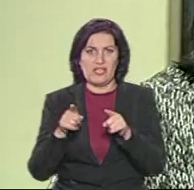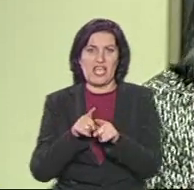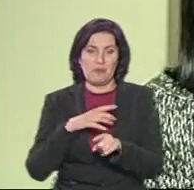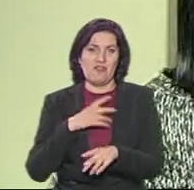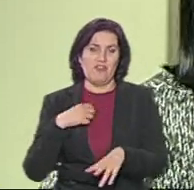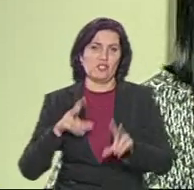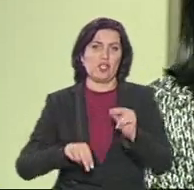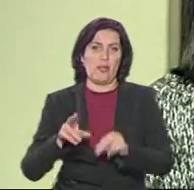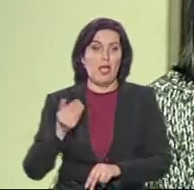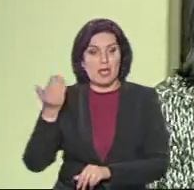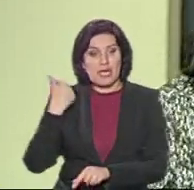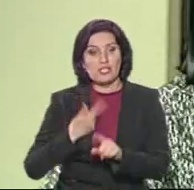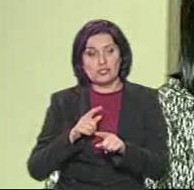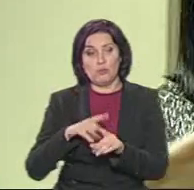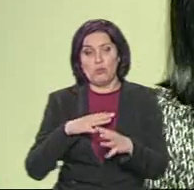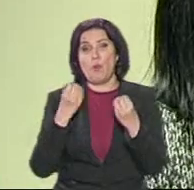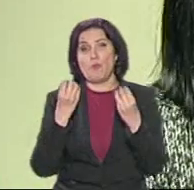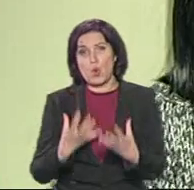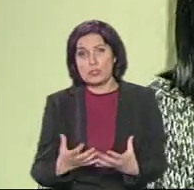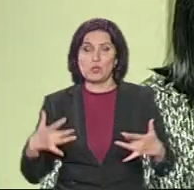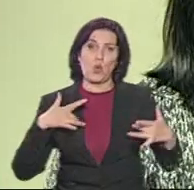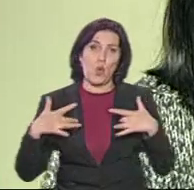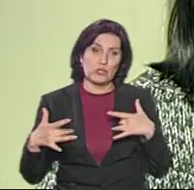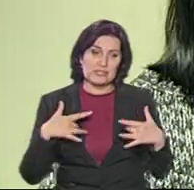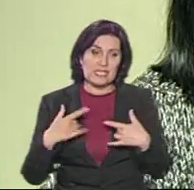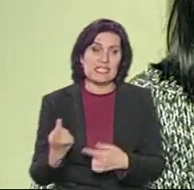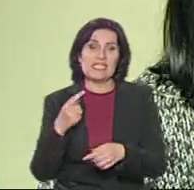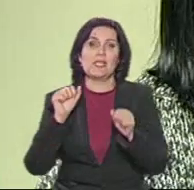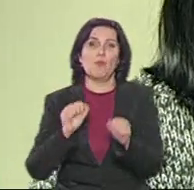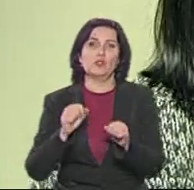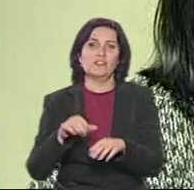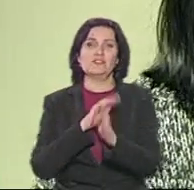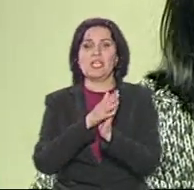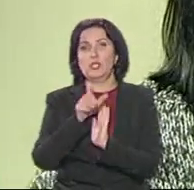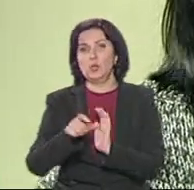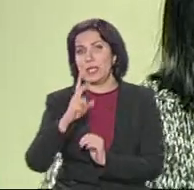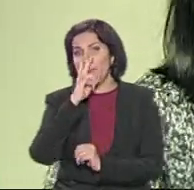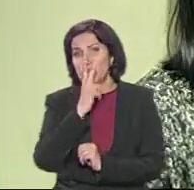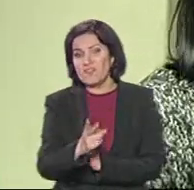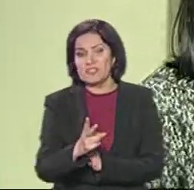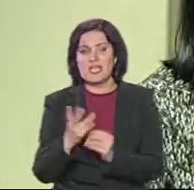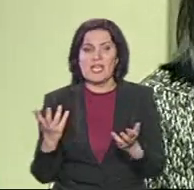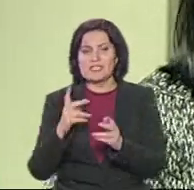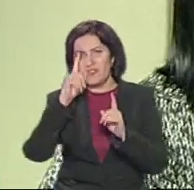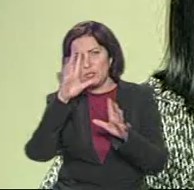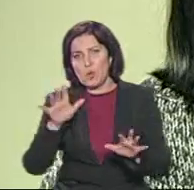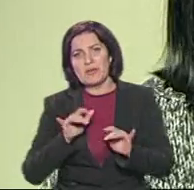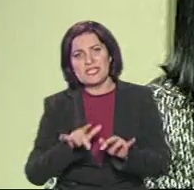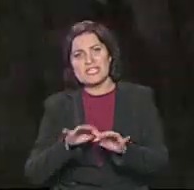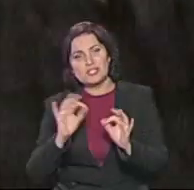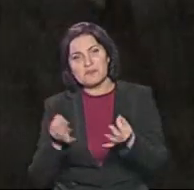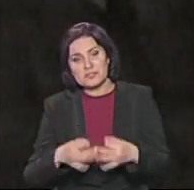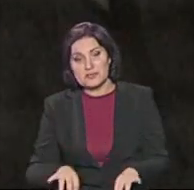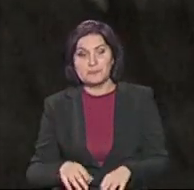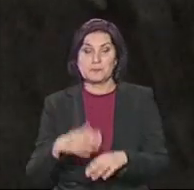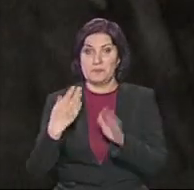вже вважаємо. Раніше це було просто концерт, це була єдина можливість взагалі людей подивитися на якихось відомих діячів